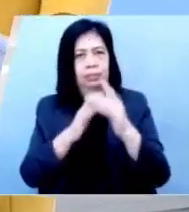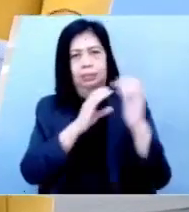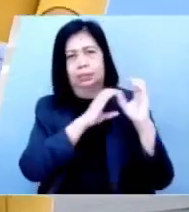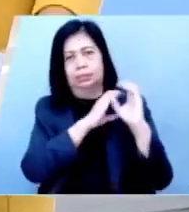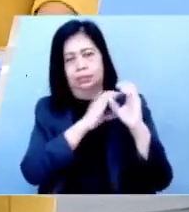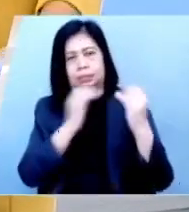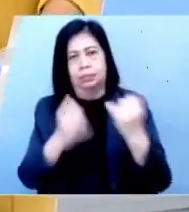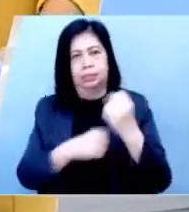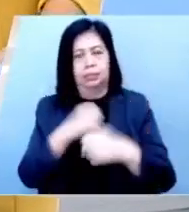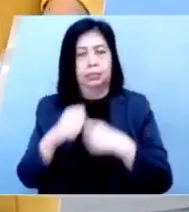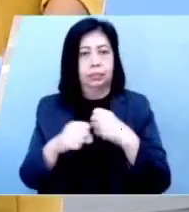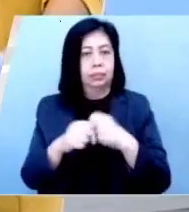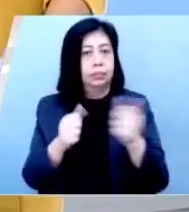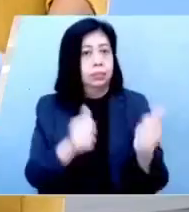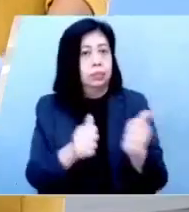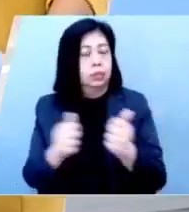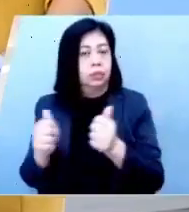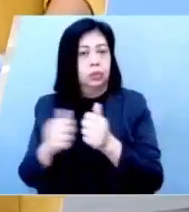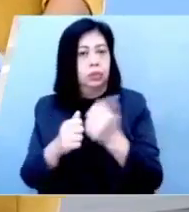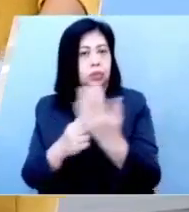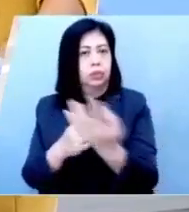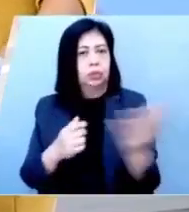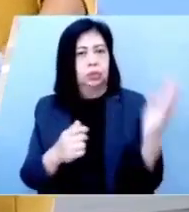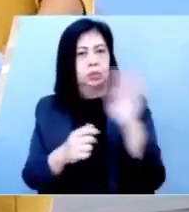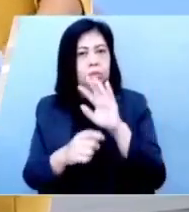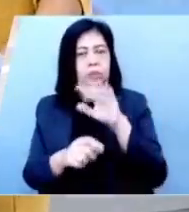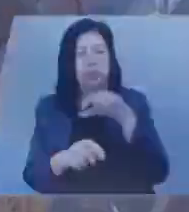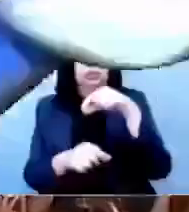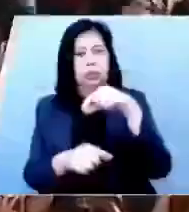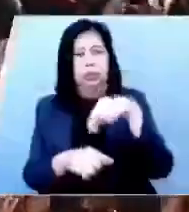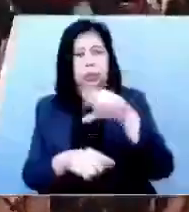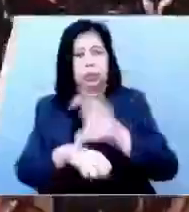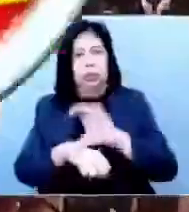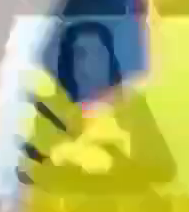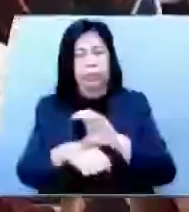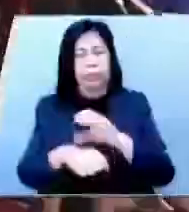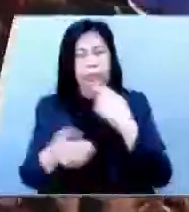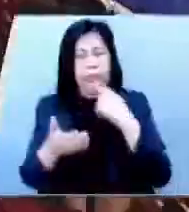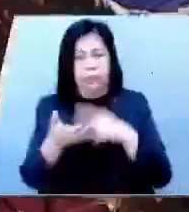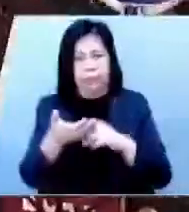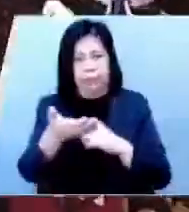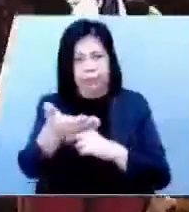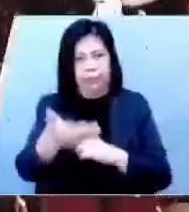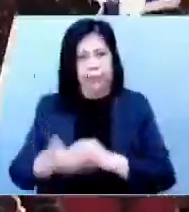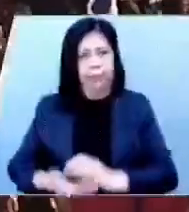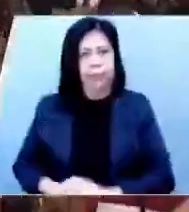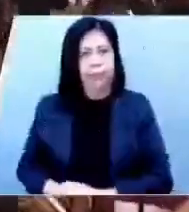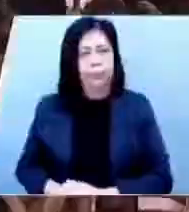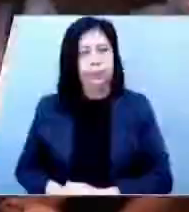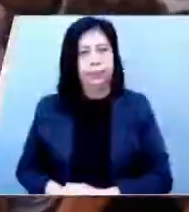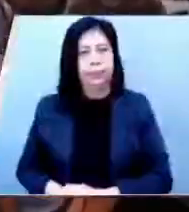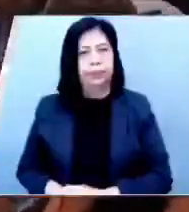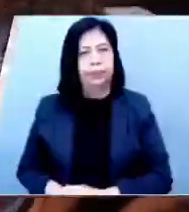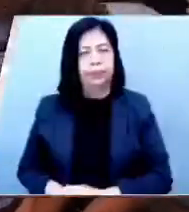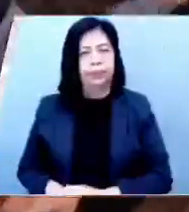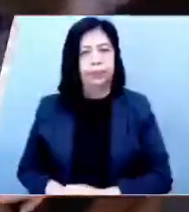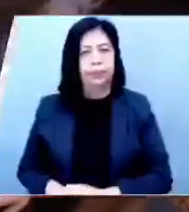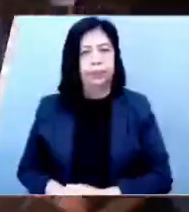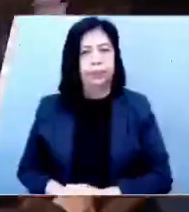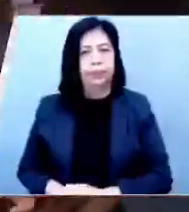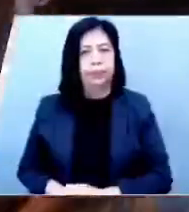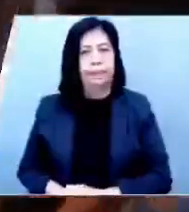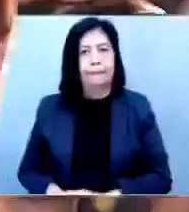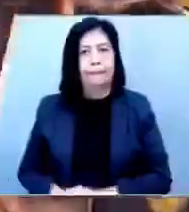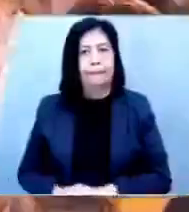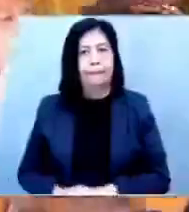inaayos na rin ang paligid ng cle church narito po ang aking report Hayaan niyo na po yung mga gustong ang